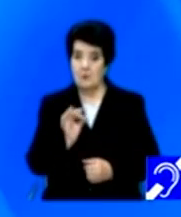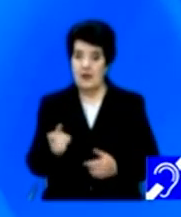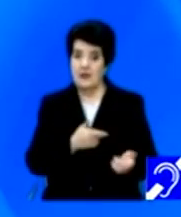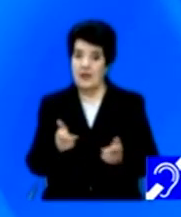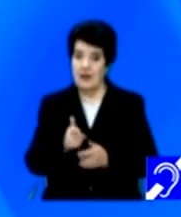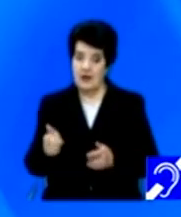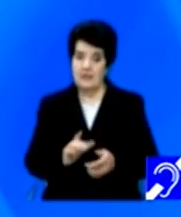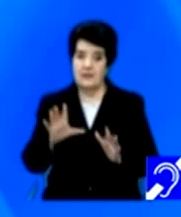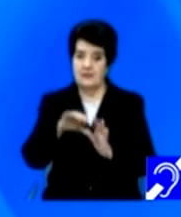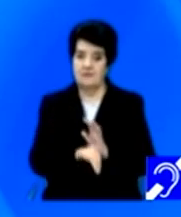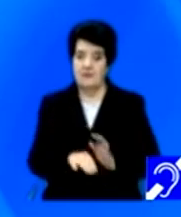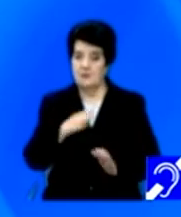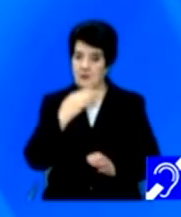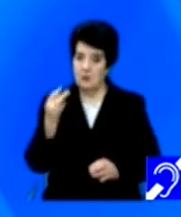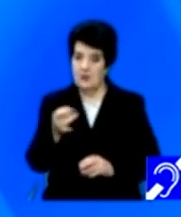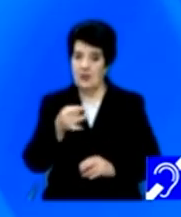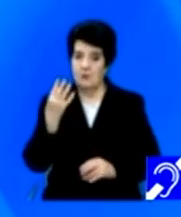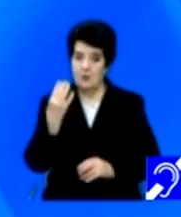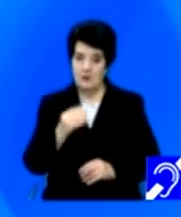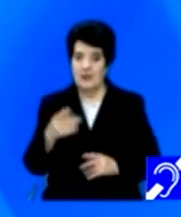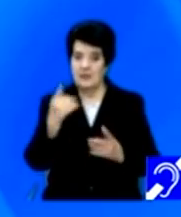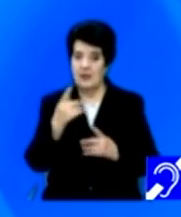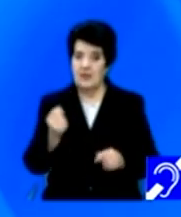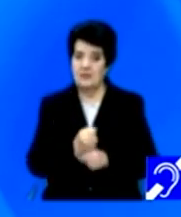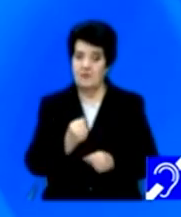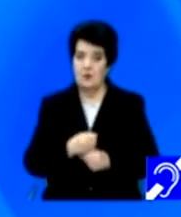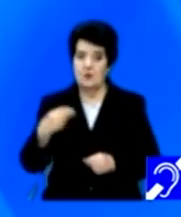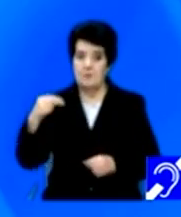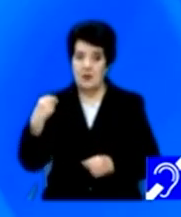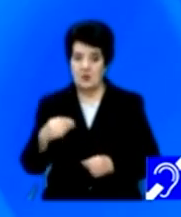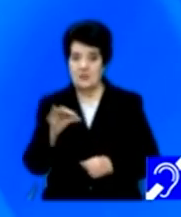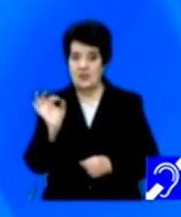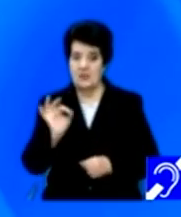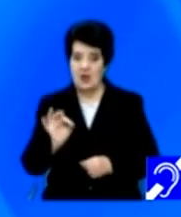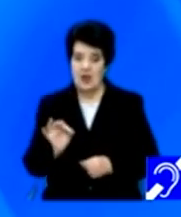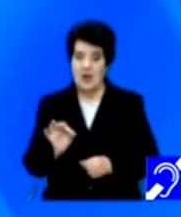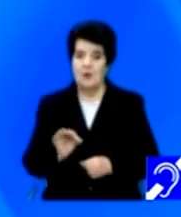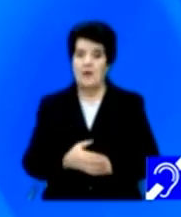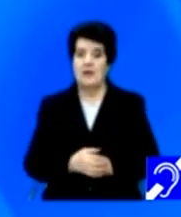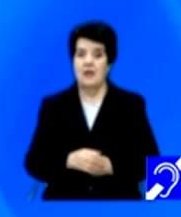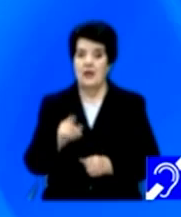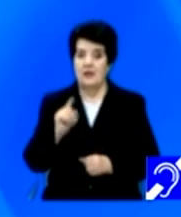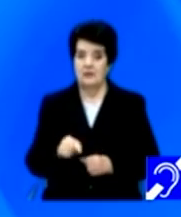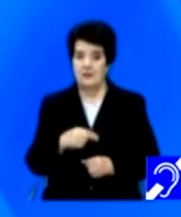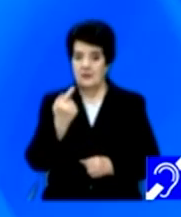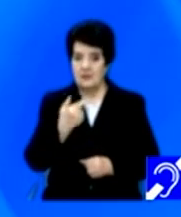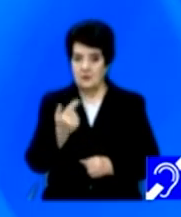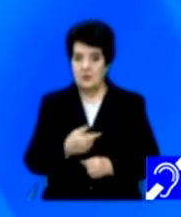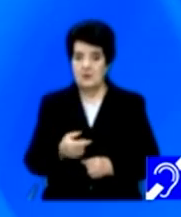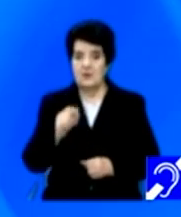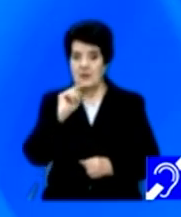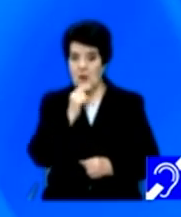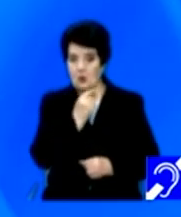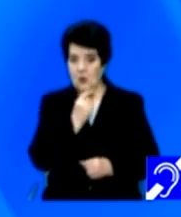să investească mai mult în Republica Moldova. E declarație făcută de președintele Germaniei, Frank-Walter Steinmeier, în cadrul Forumului